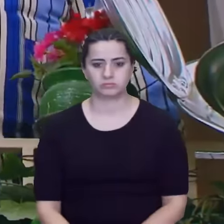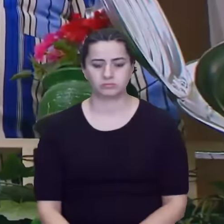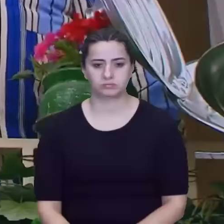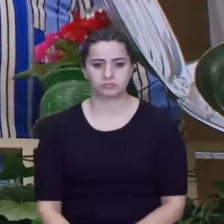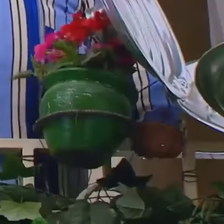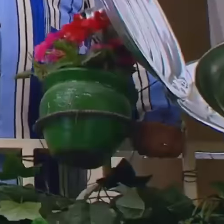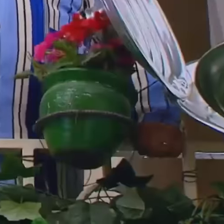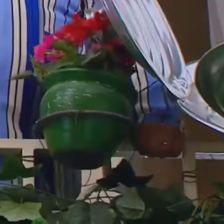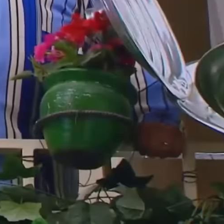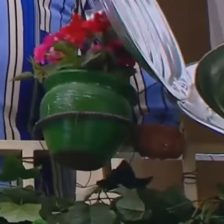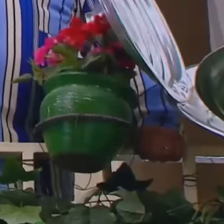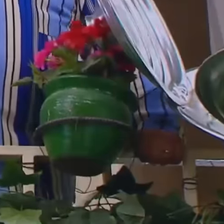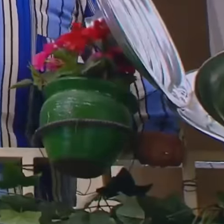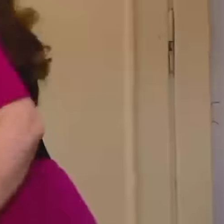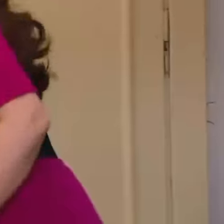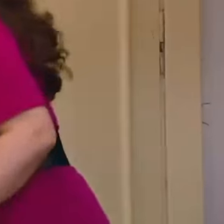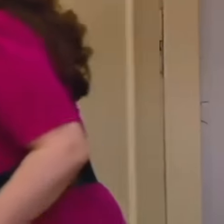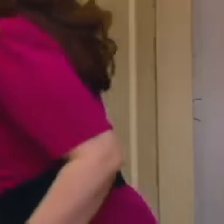sevincinde.